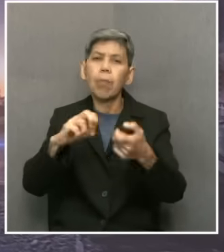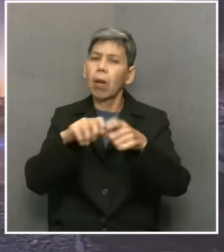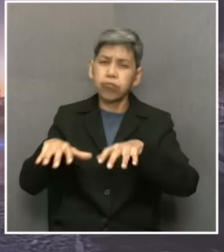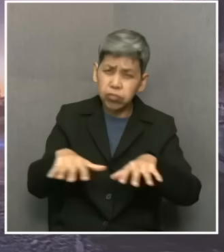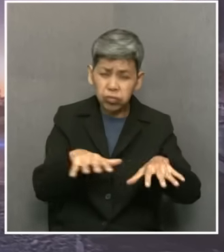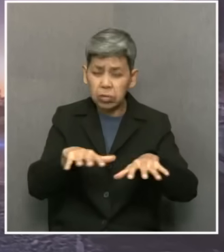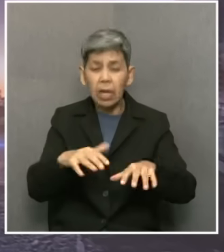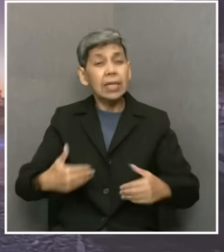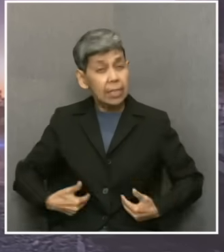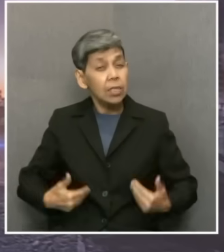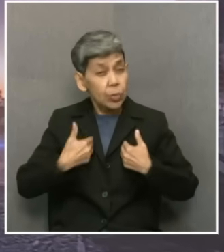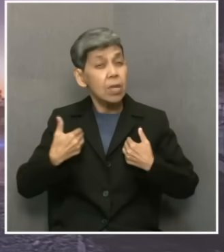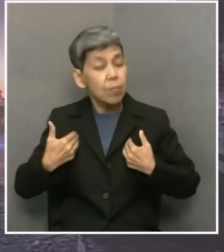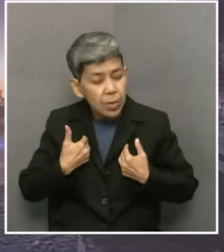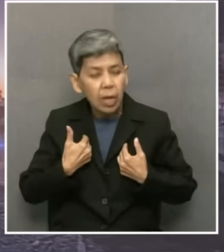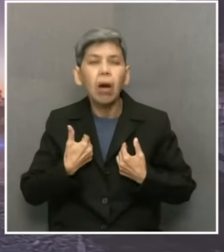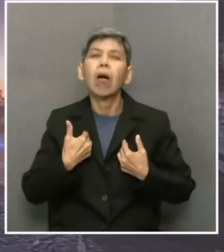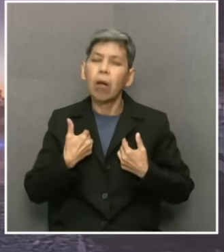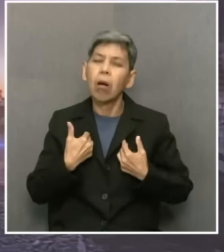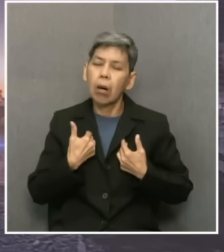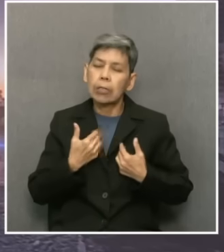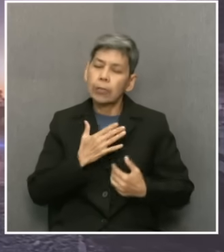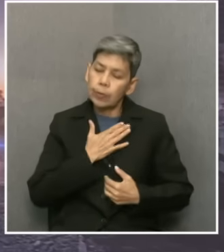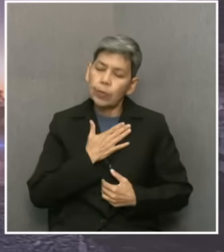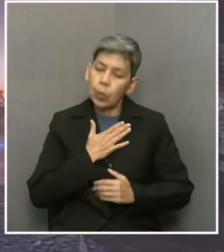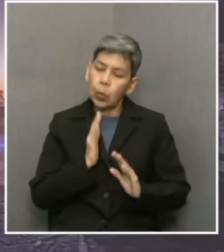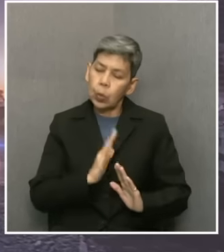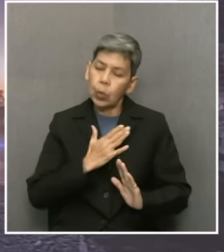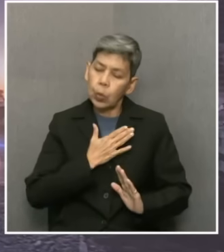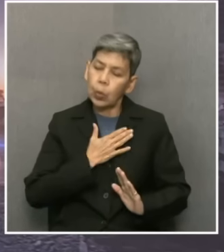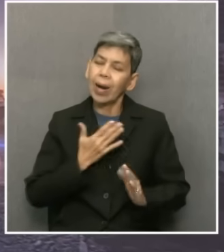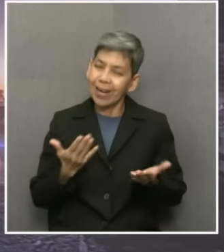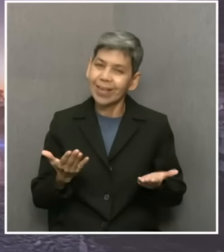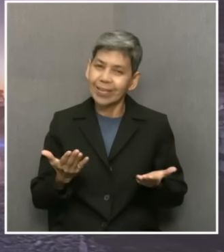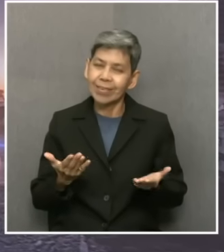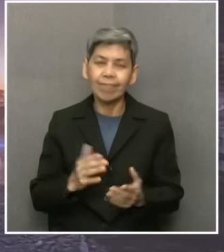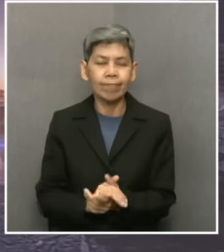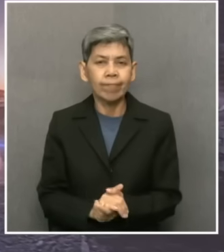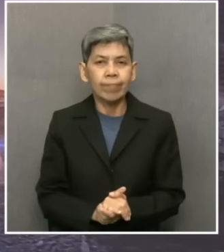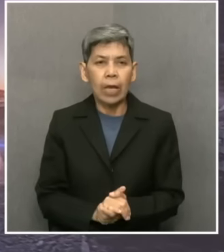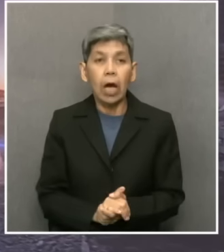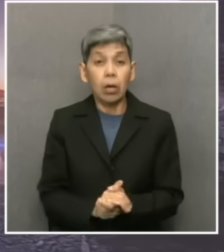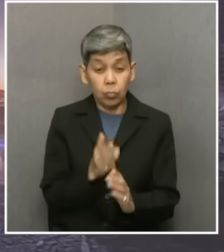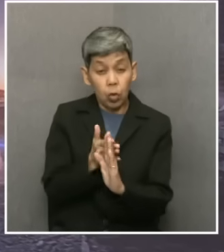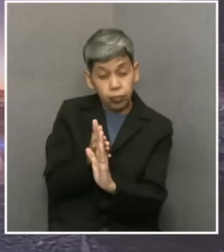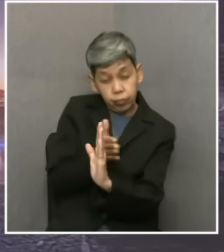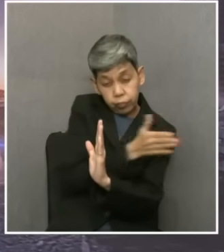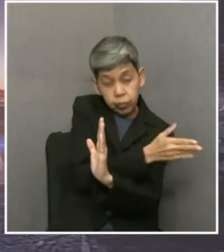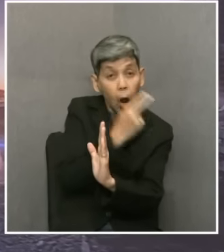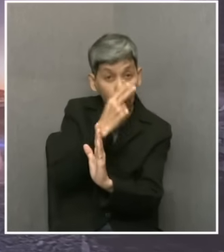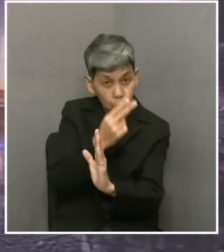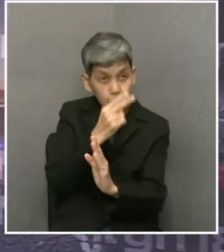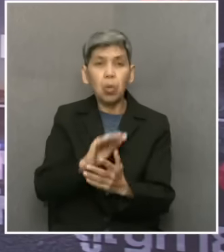แม้ว่าเขาจะยังมีชีวิตอยู่เขาจะได้รับการฟื้นฟูทางจิตใจได้มากน้อยขนาดไหนด้วยนะคะพาย้อนกลับไปดูกันก่อนค่ะเหตุ